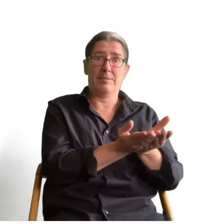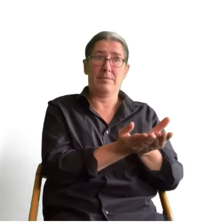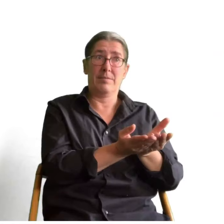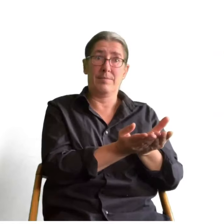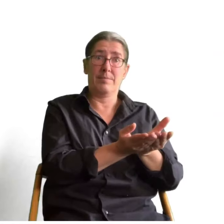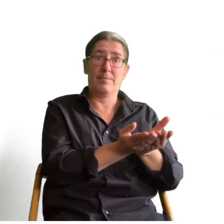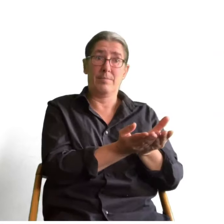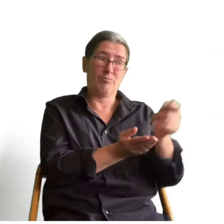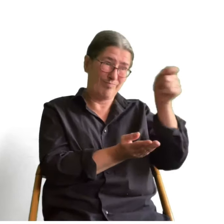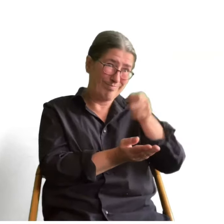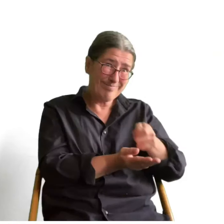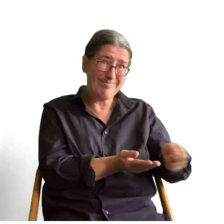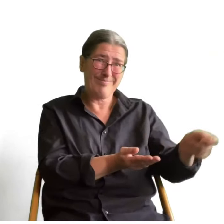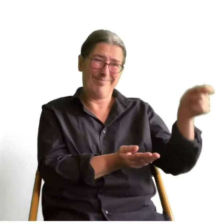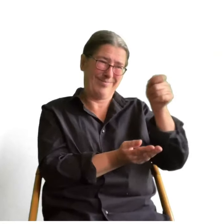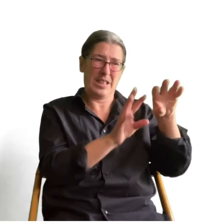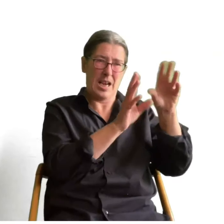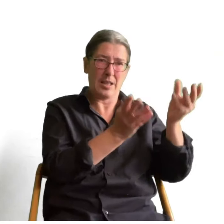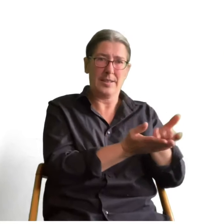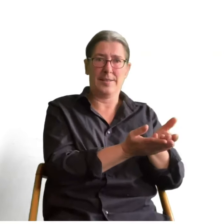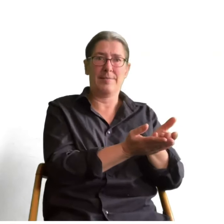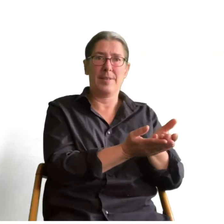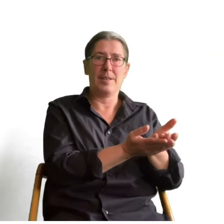also dieses Ganze hier